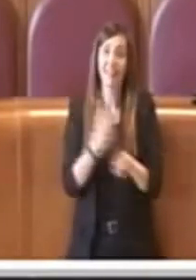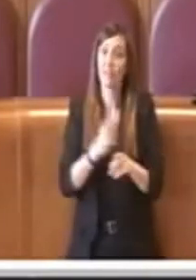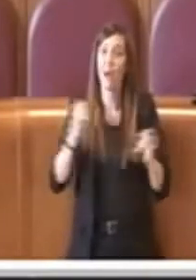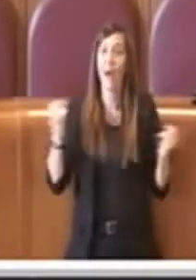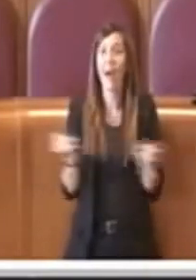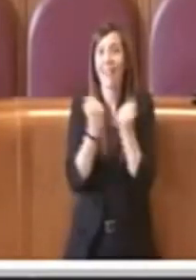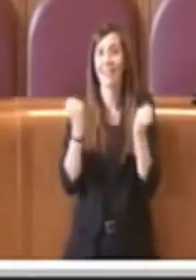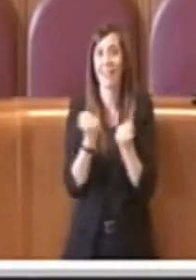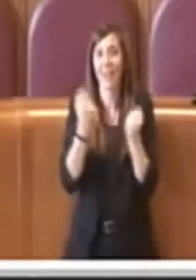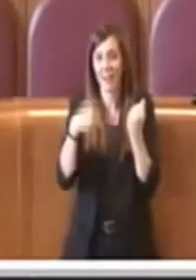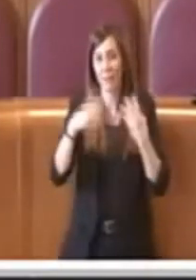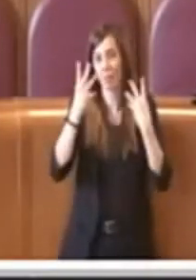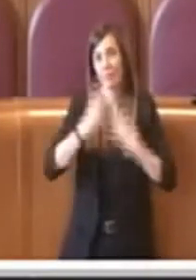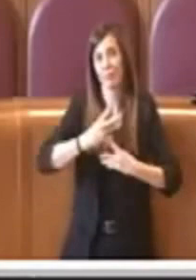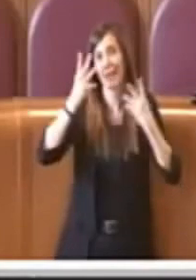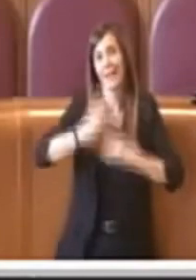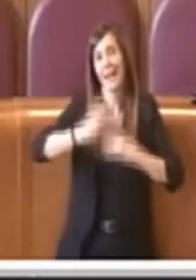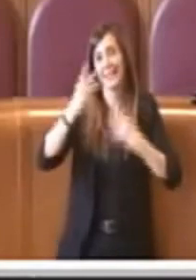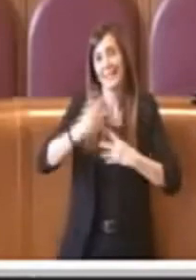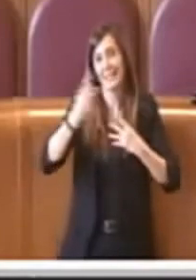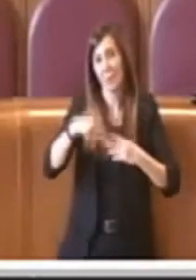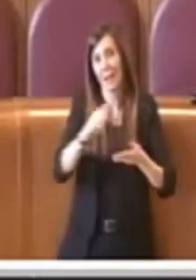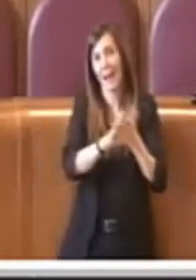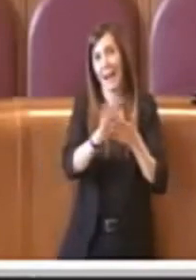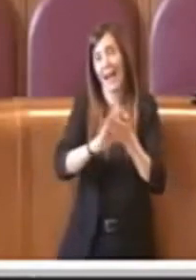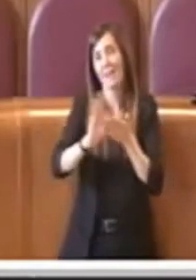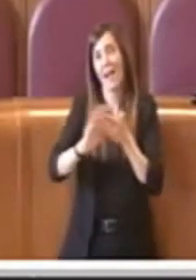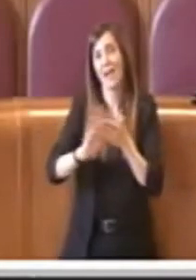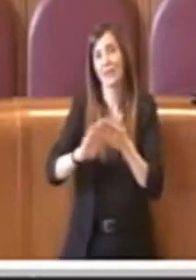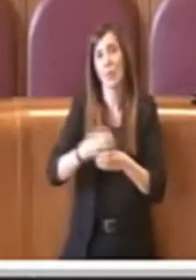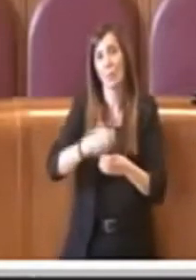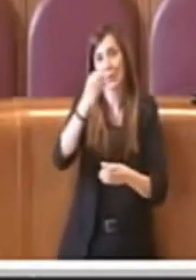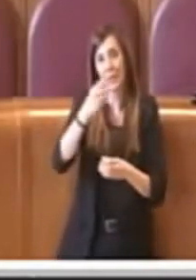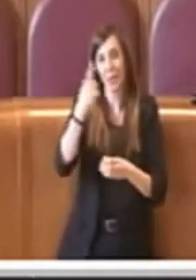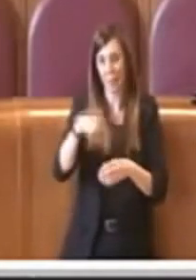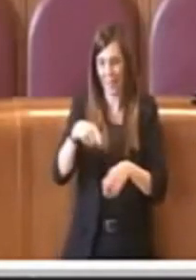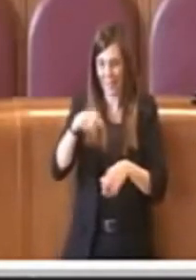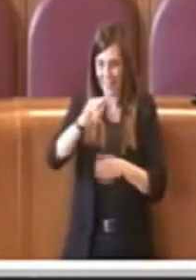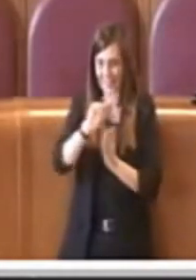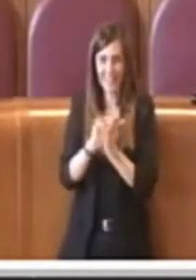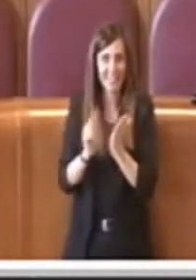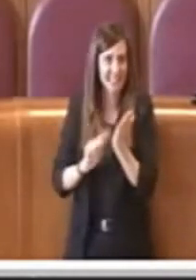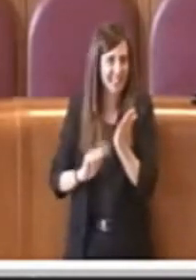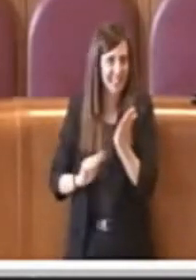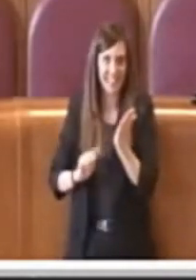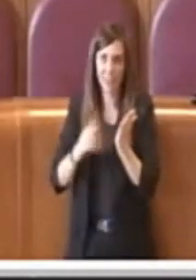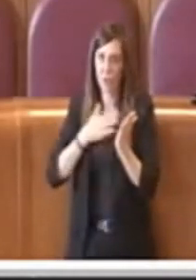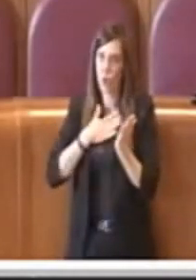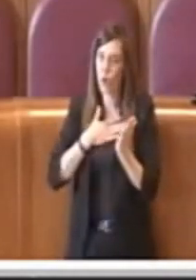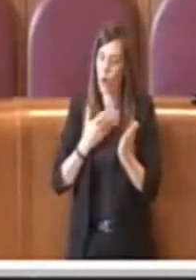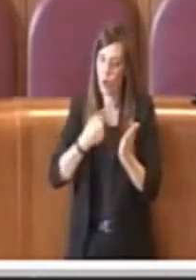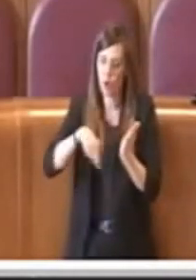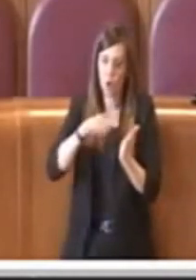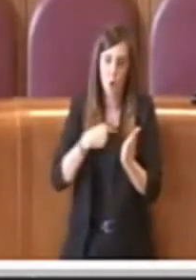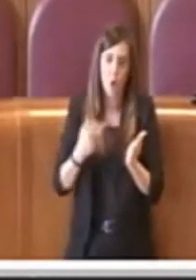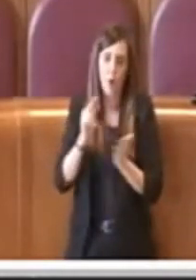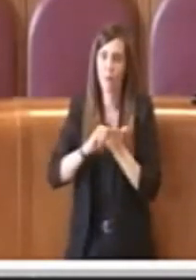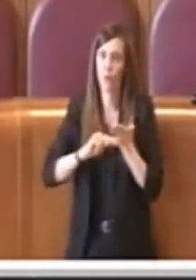questo meccanismo di lavaggio delle delle bottiglie e pertanto per la modalità come è stato scritto noi voteremo contrario questo ordine al